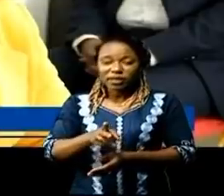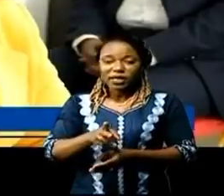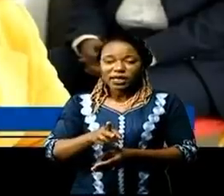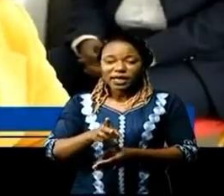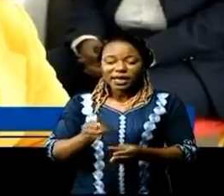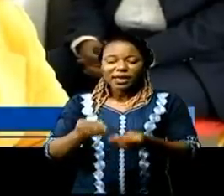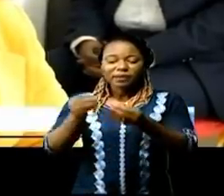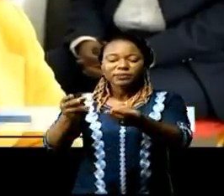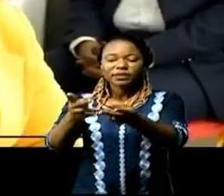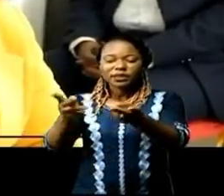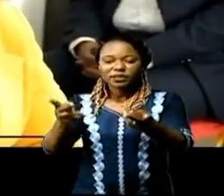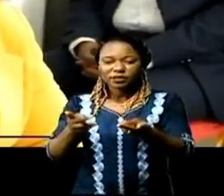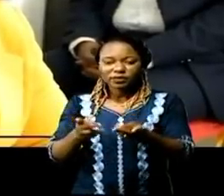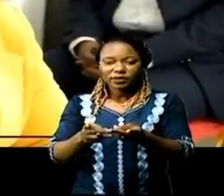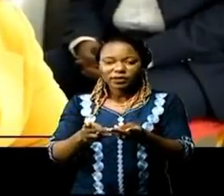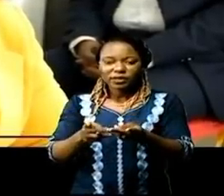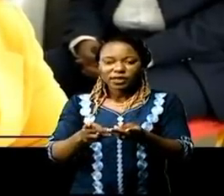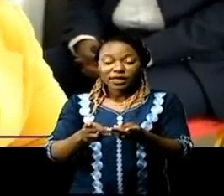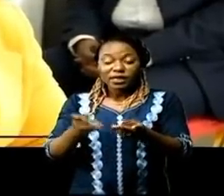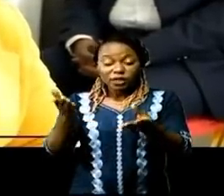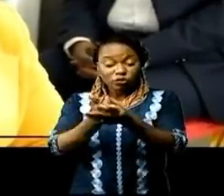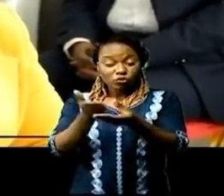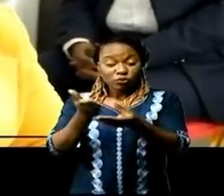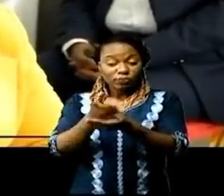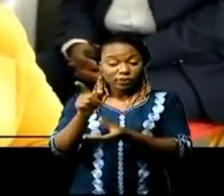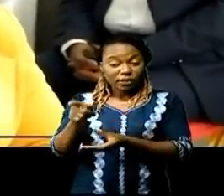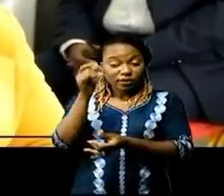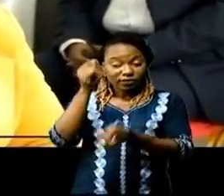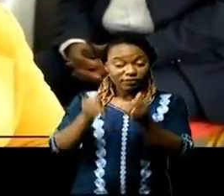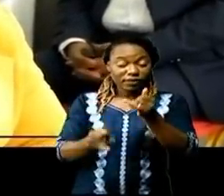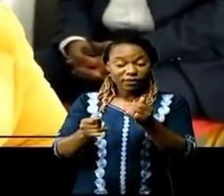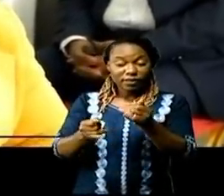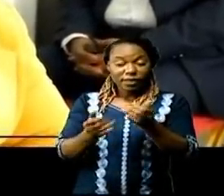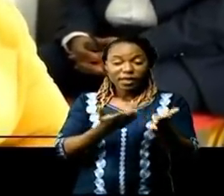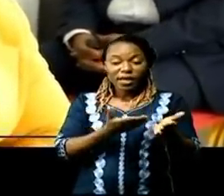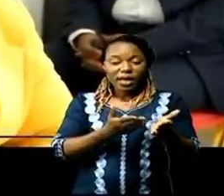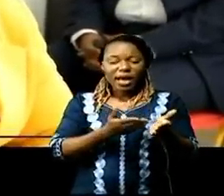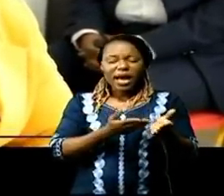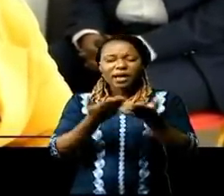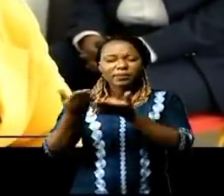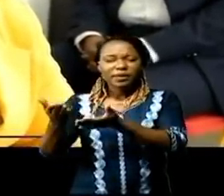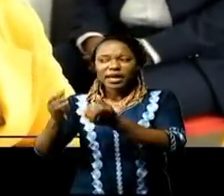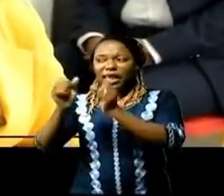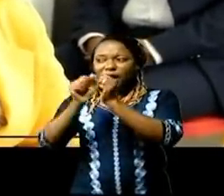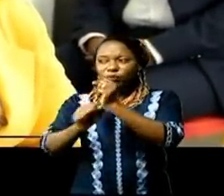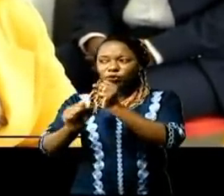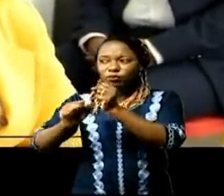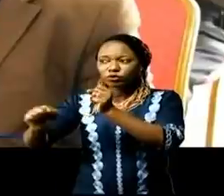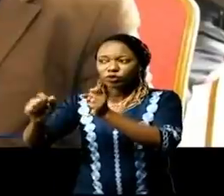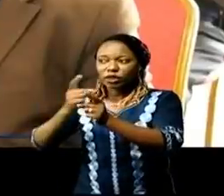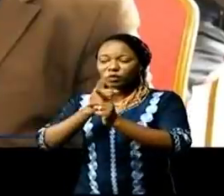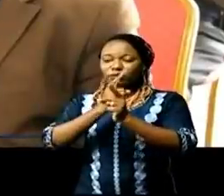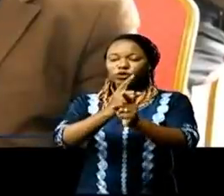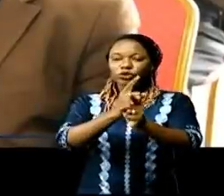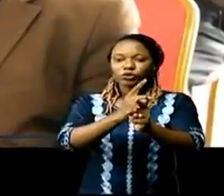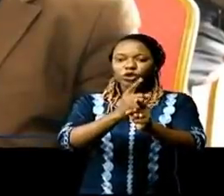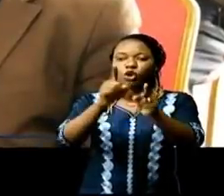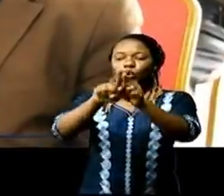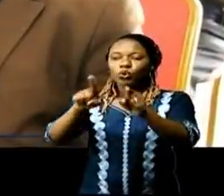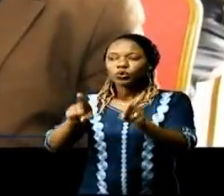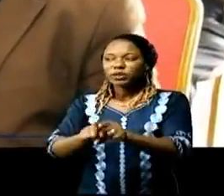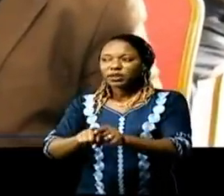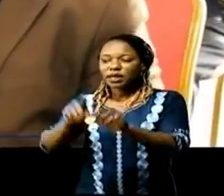mise en œuvre de cet instrument qui, au finish, devra amener à la promotion, à la protection et aussi